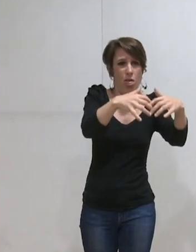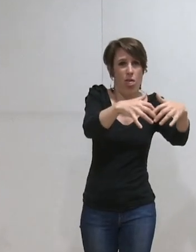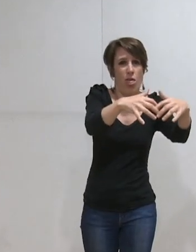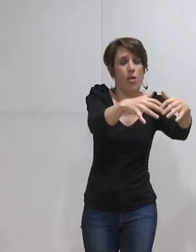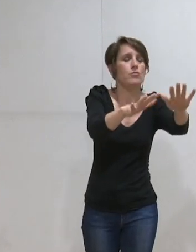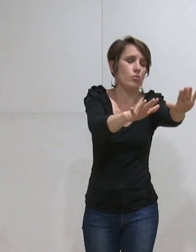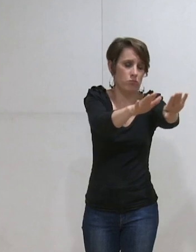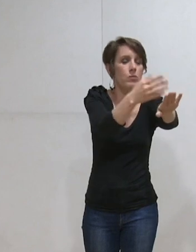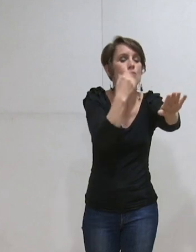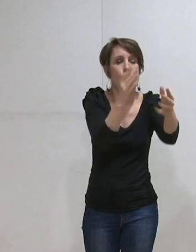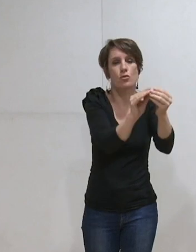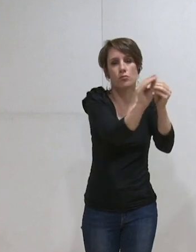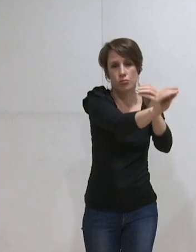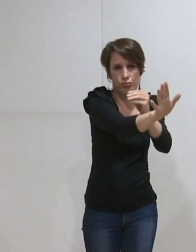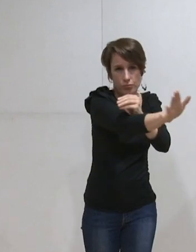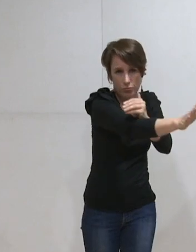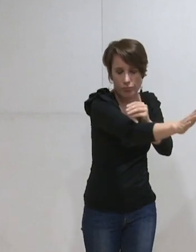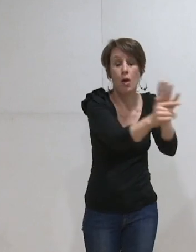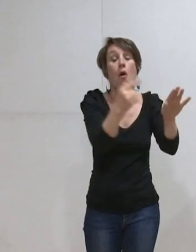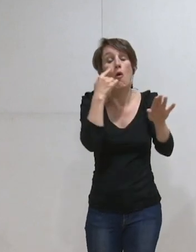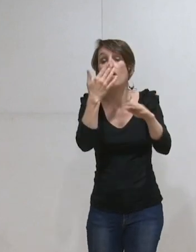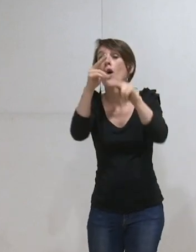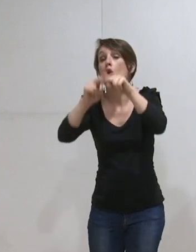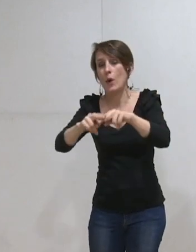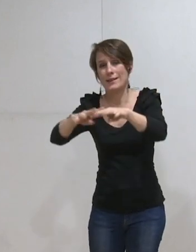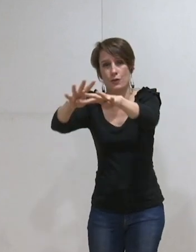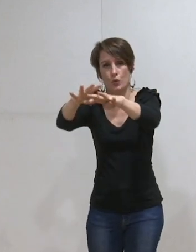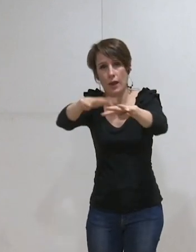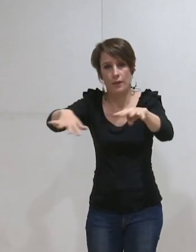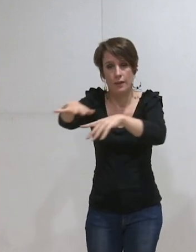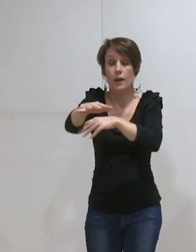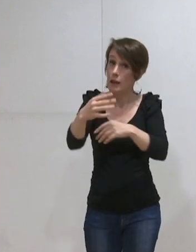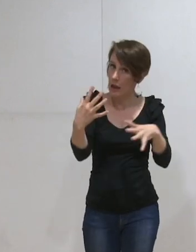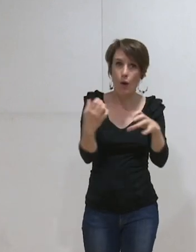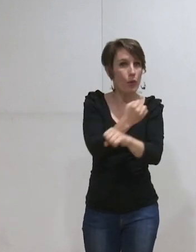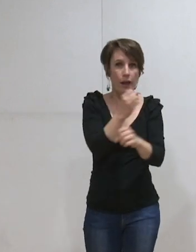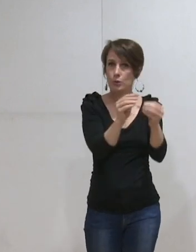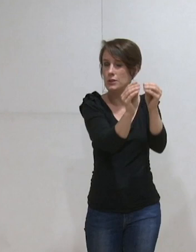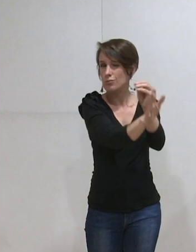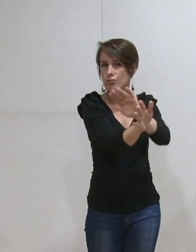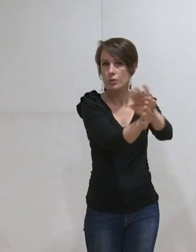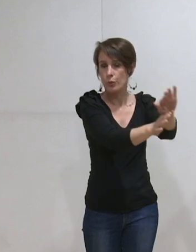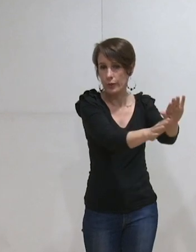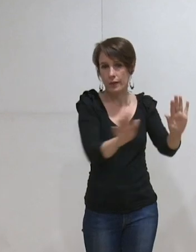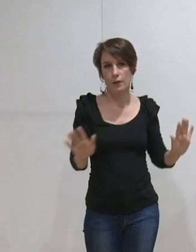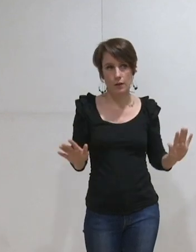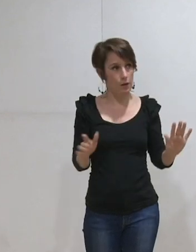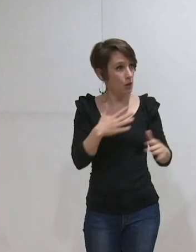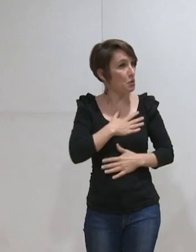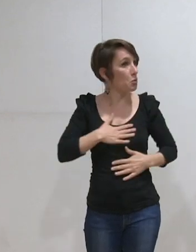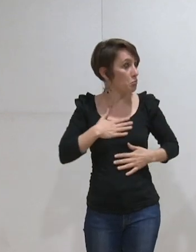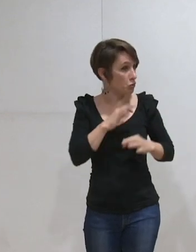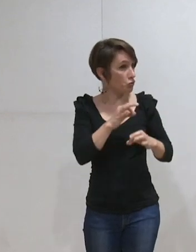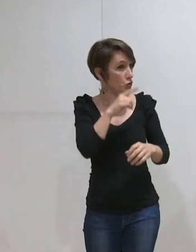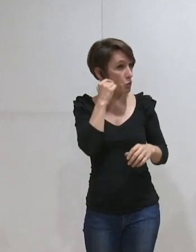du quartier que sur cet îot là nous cherchions à sortir de la négociation ce que nous avons réussi et nous nous en sommes réjouis effectivement pour comme l'a